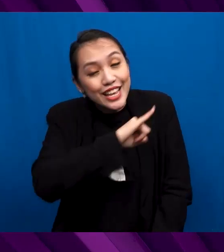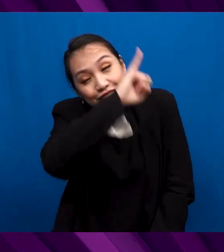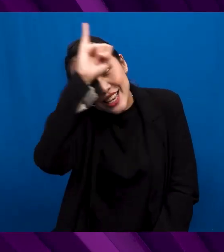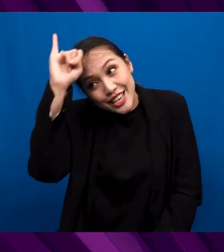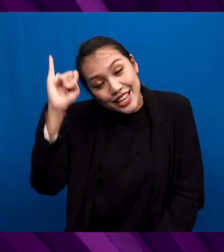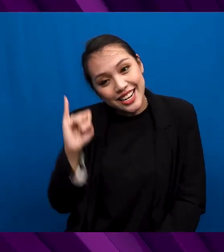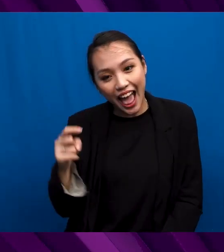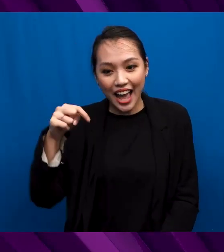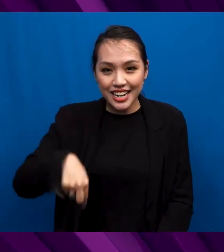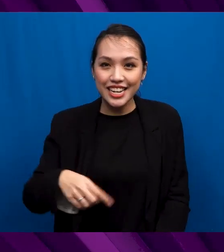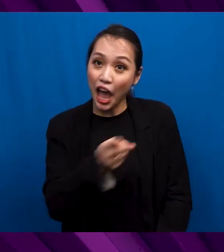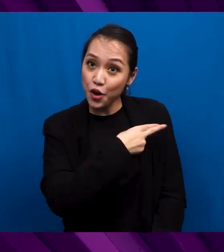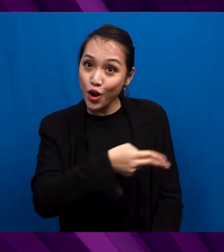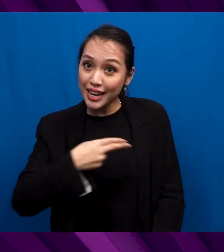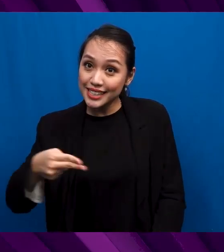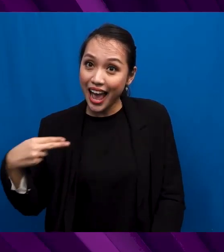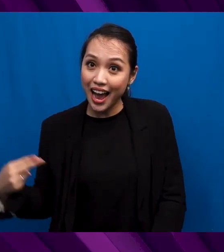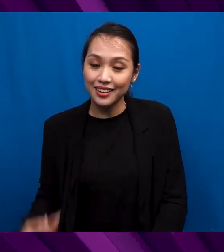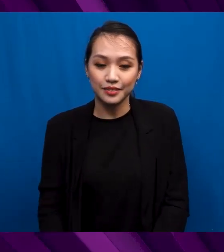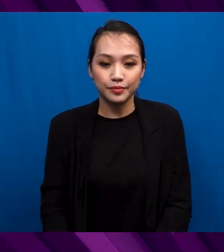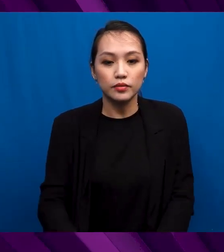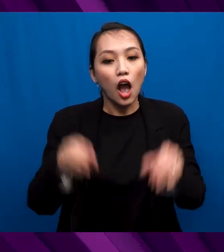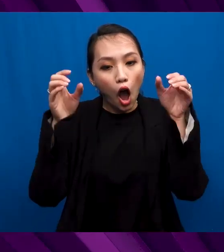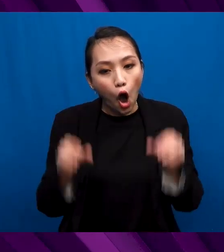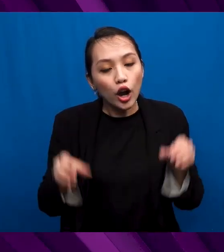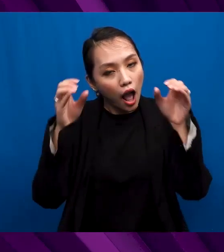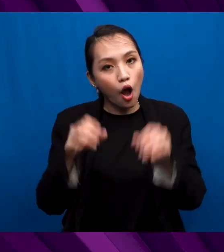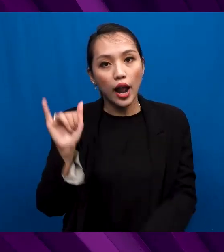gereja. Nah, orang-orang Yehuda itu punya